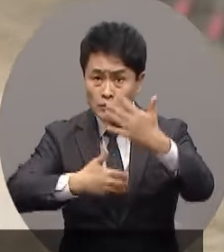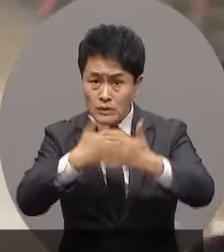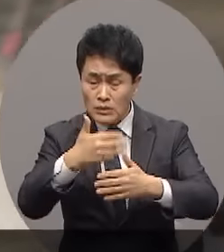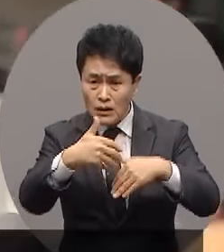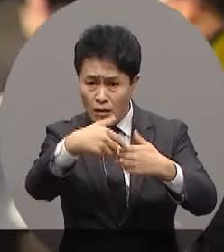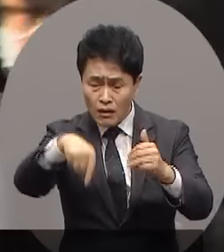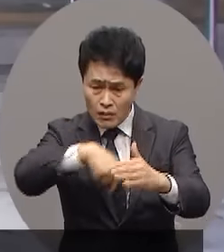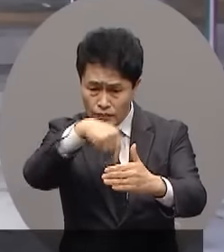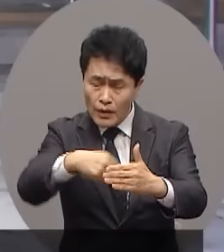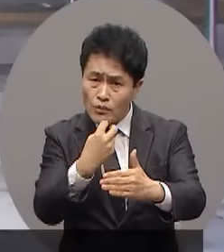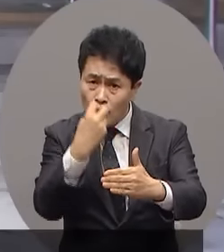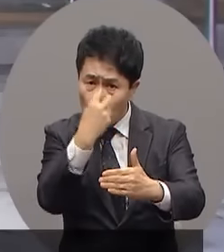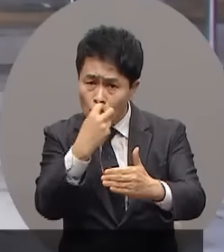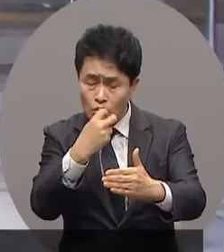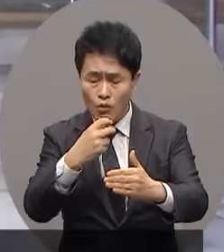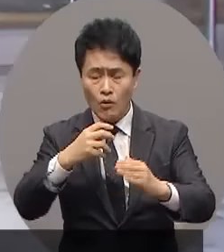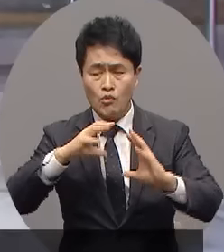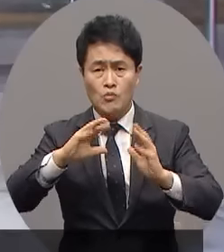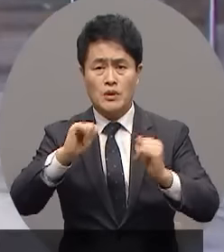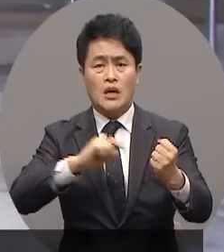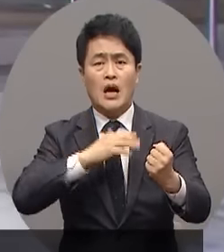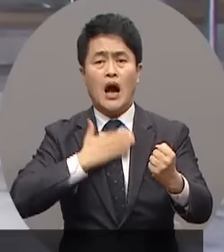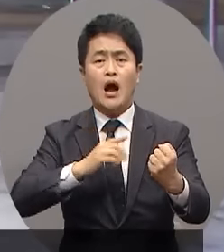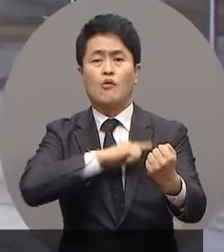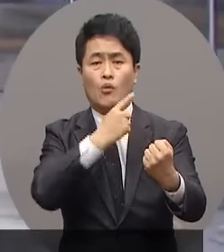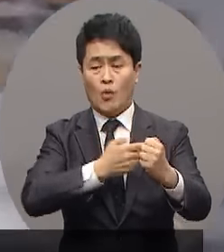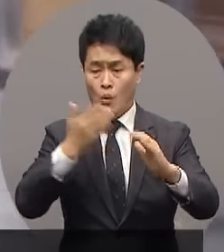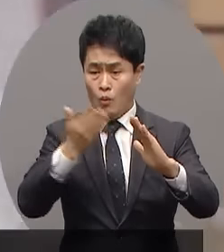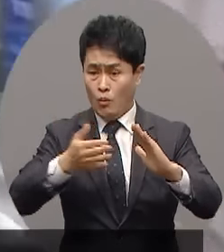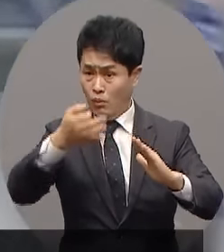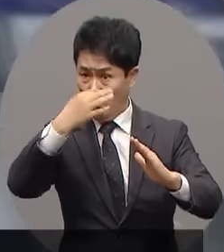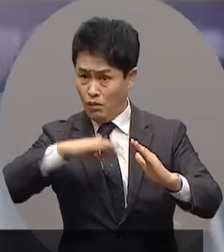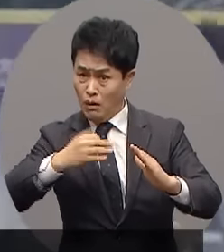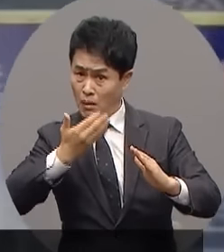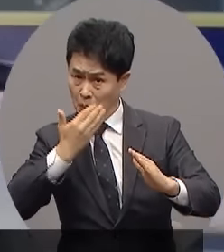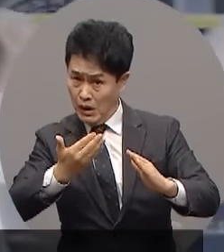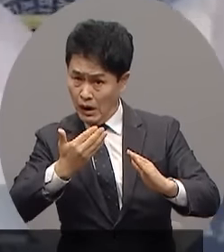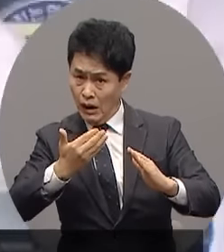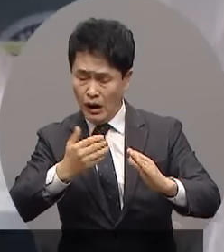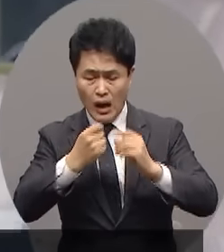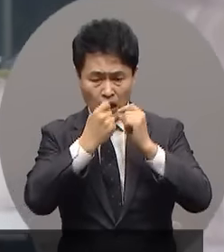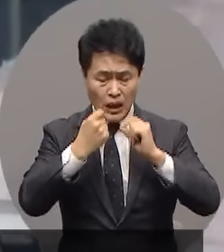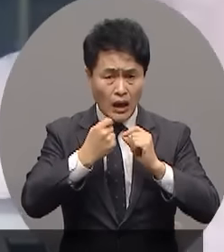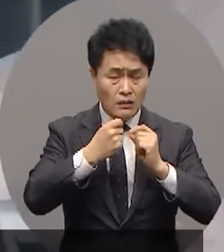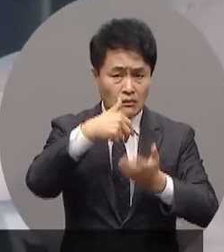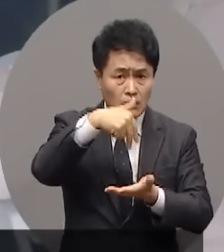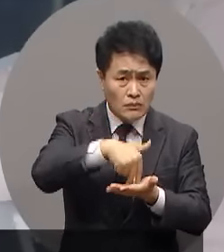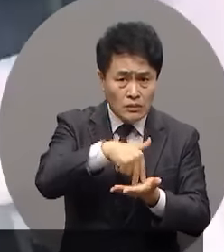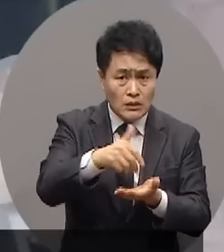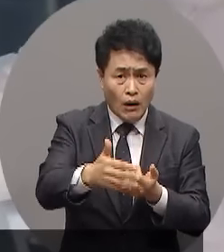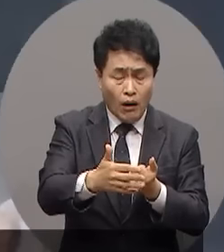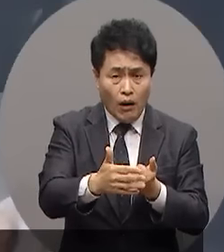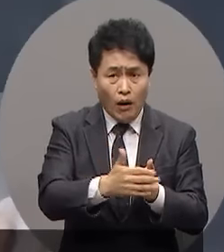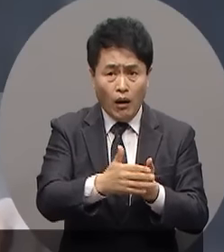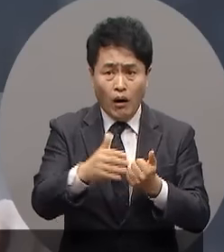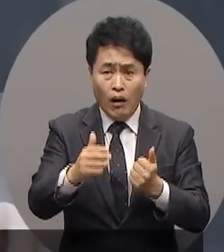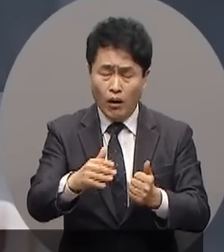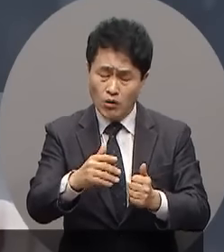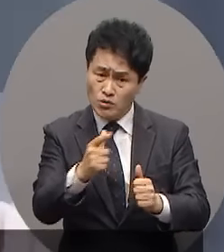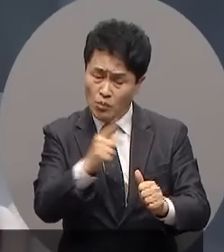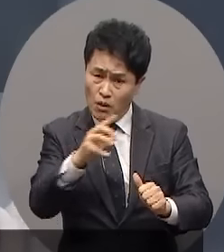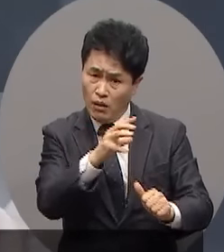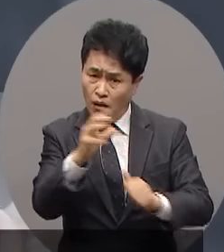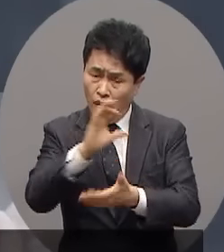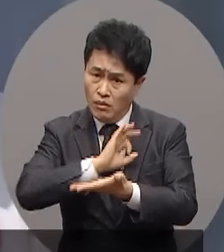내사단계 보도가 국민 알권리를 위한 공익적 목적에 해당하면서 개인 사생활을 부각해 선정적인 보도를 한 것은